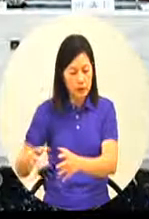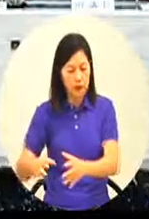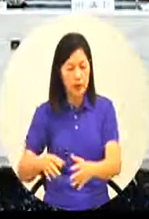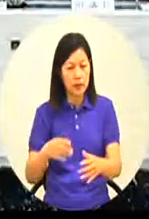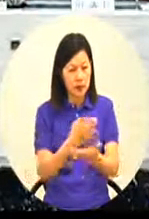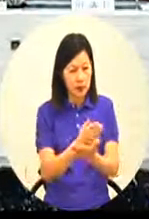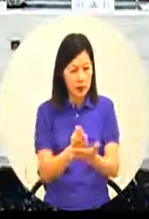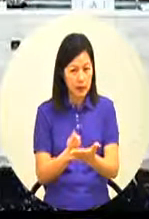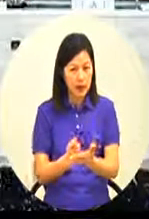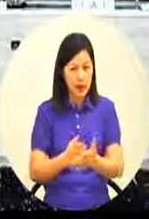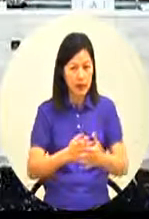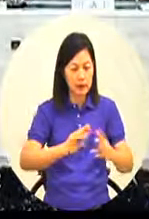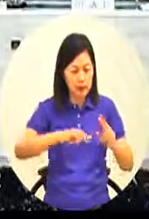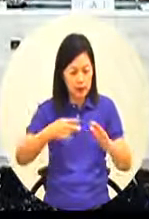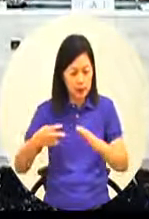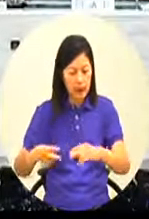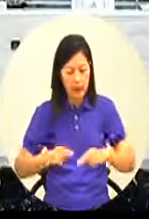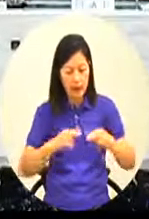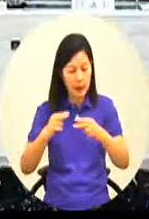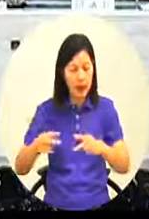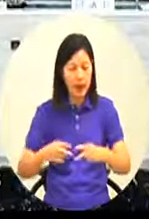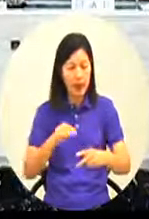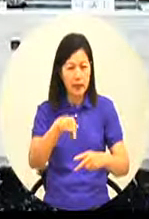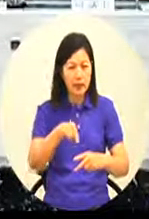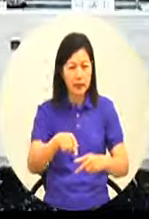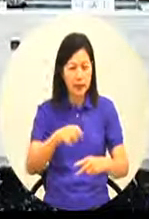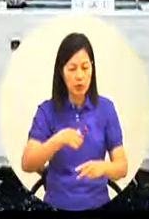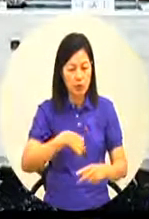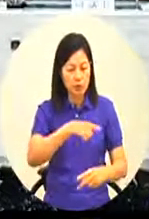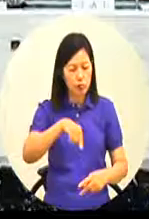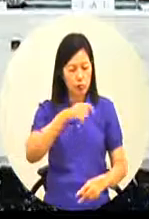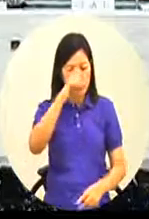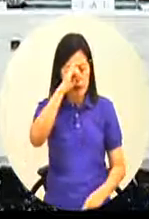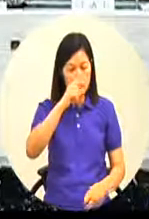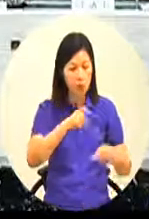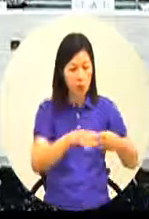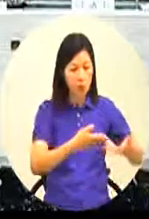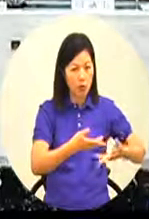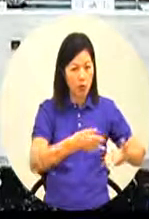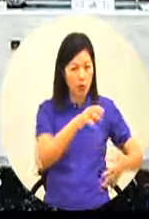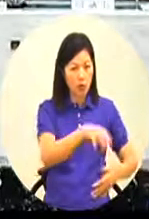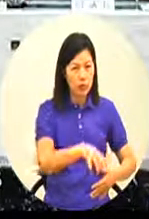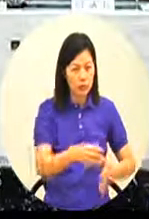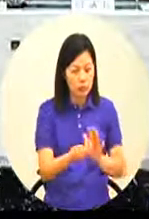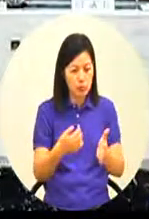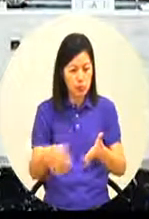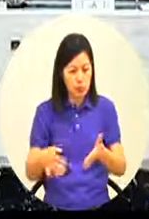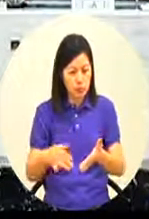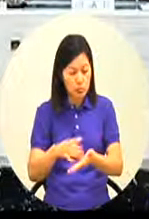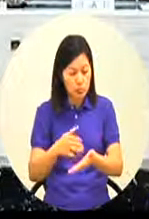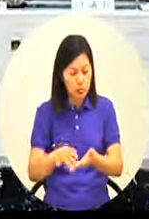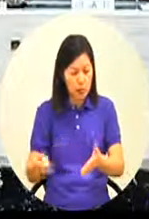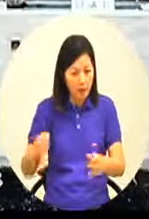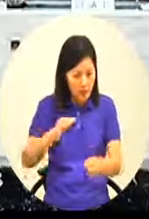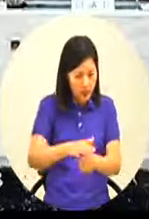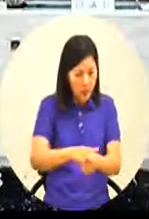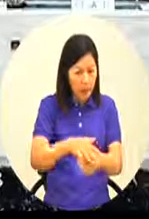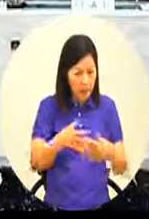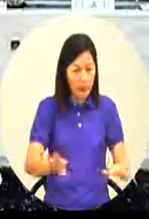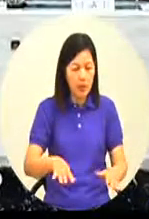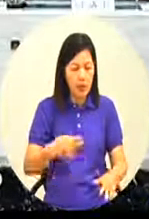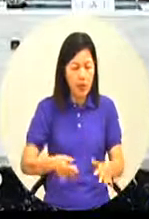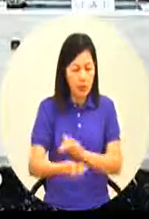装设跟修缮，我们希望公务局能够多编一点预算，而且能够尽速